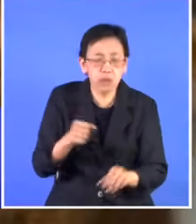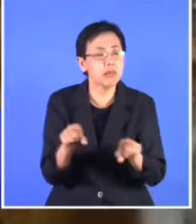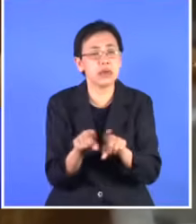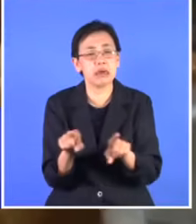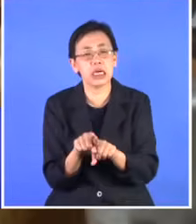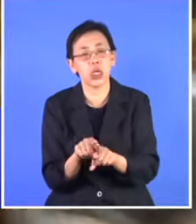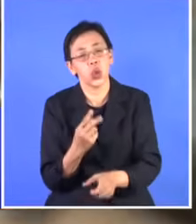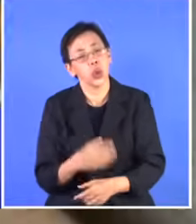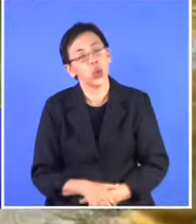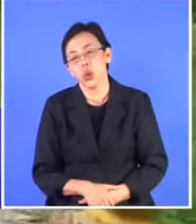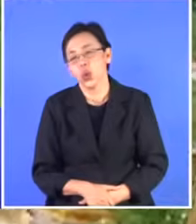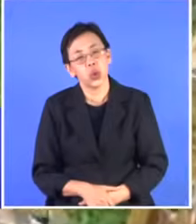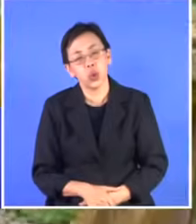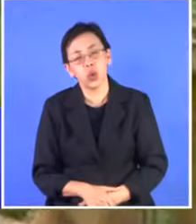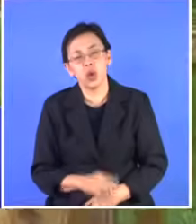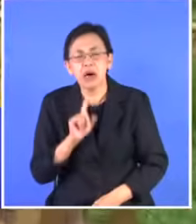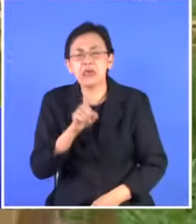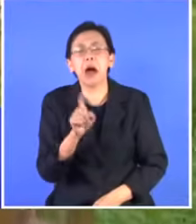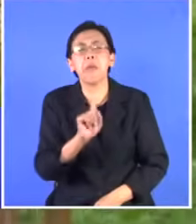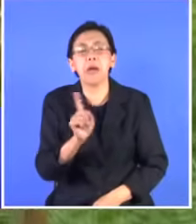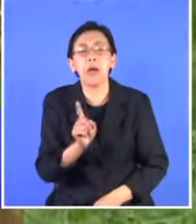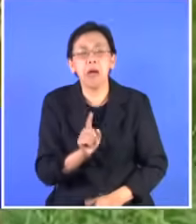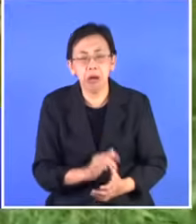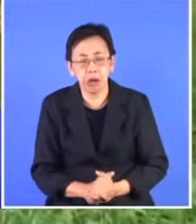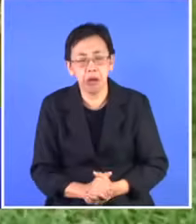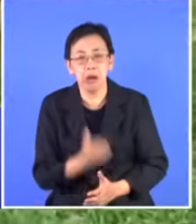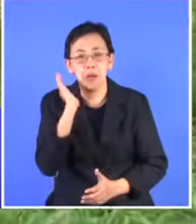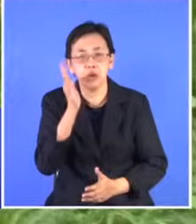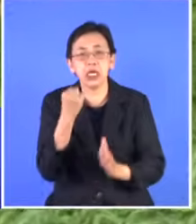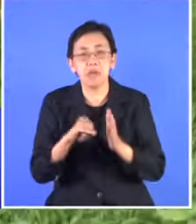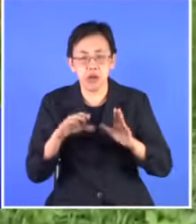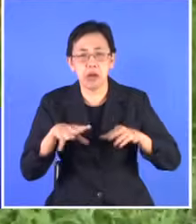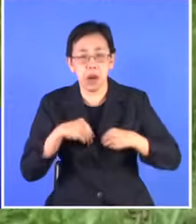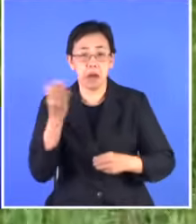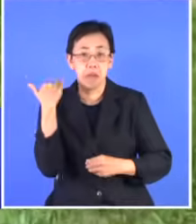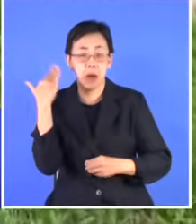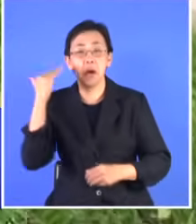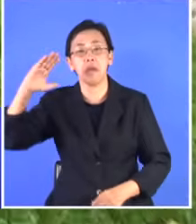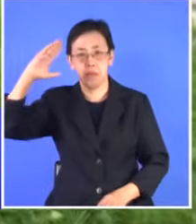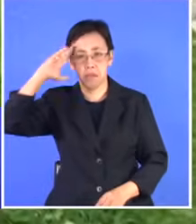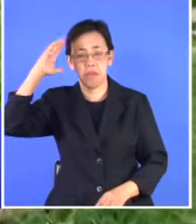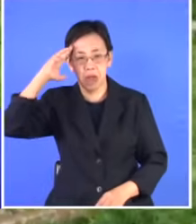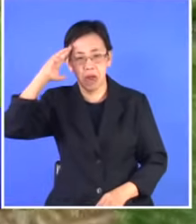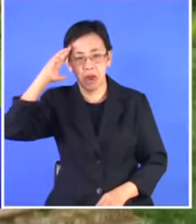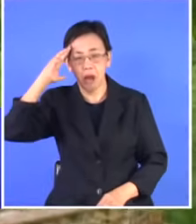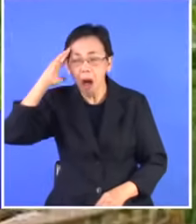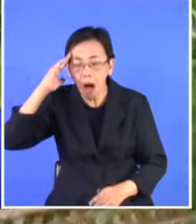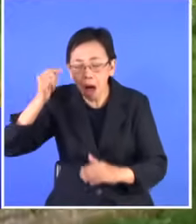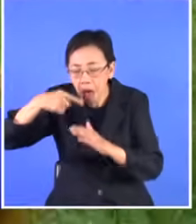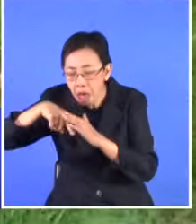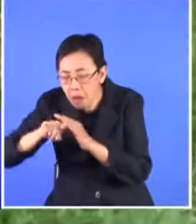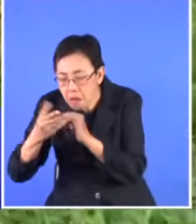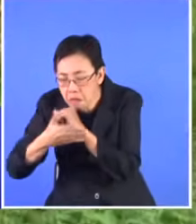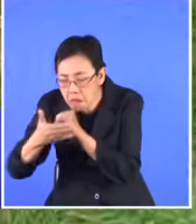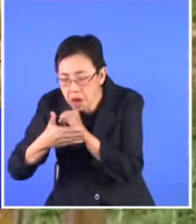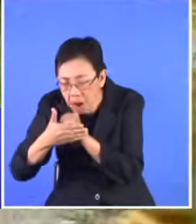นะโอ้โหถามว่าเกิดอะไรขึ้นอภิสิทธิ์อภิสิทธิ์ยอมรับว่าอดีตเนี่ยเขาเคยเป็นทหารแต่ก็หลงผิดไปยุ่งกับยาเสพติด